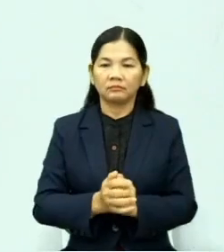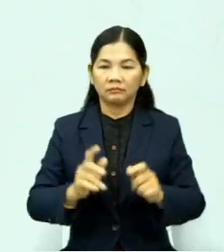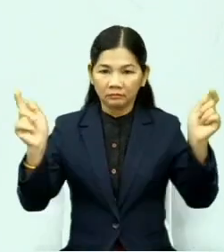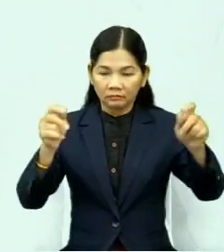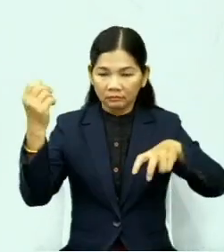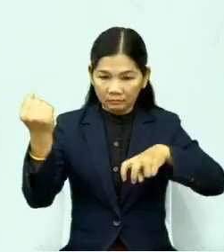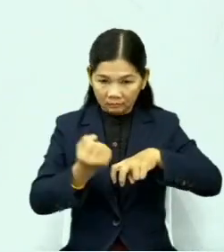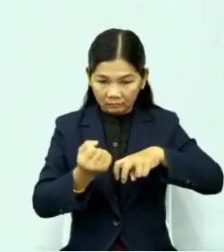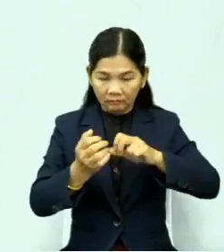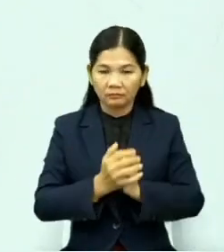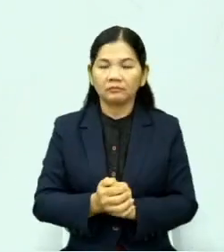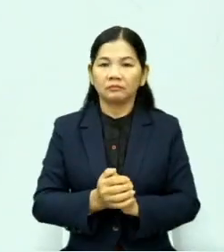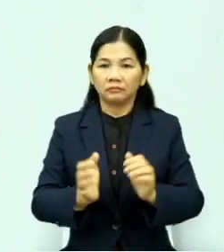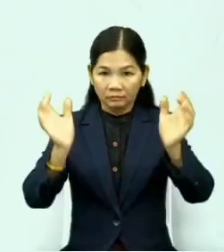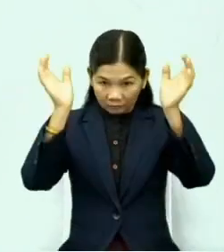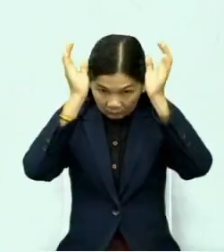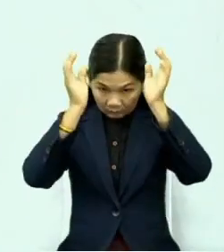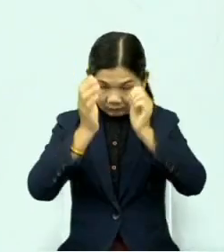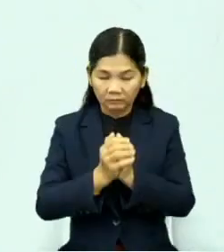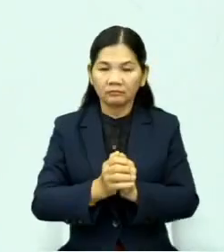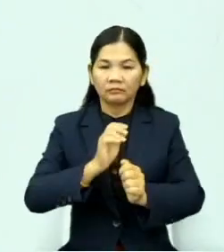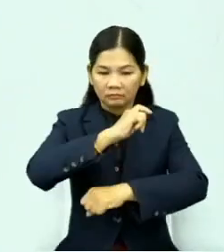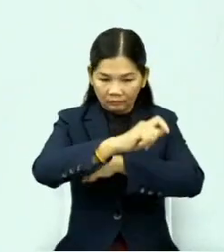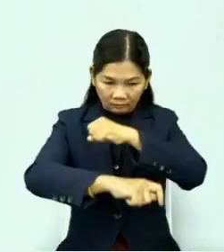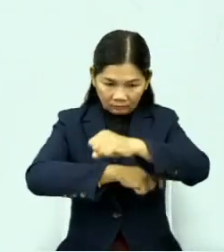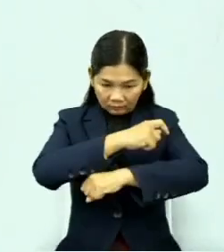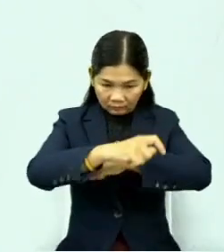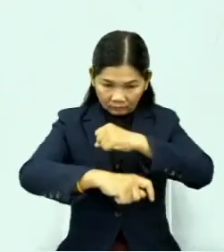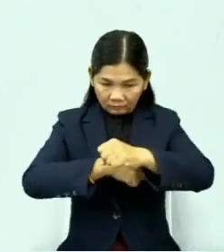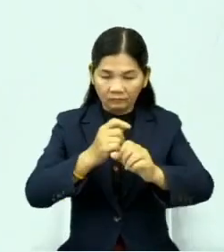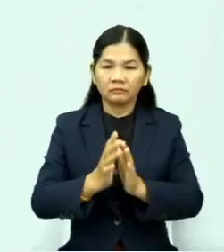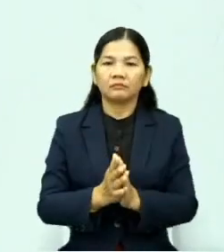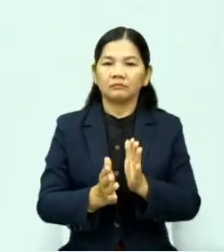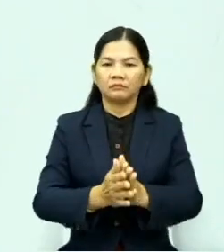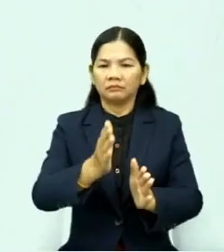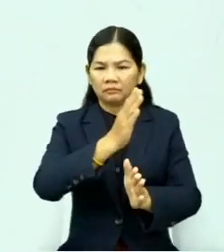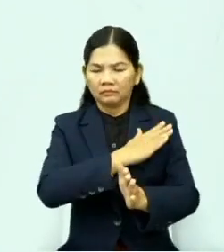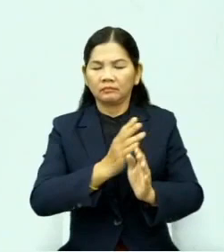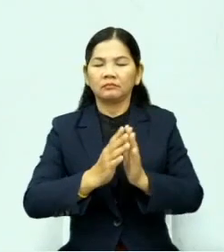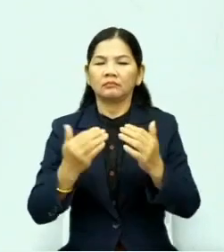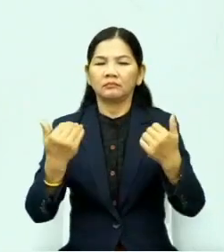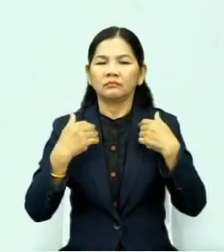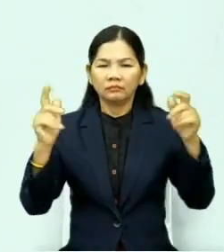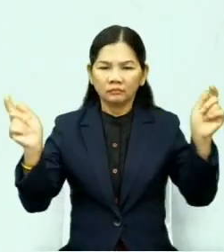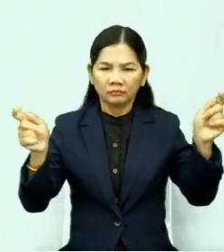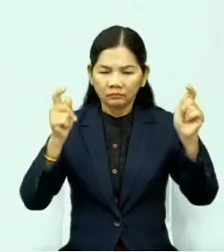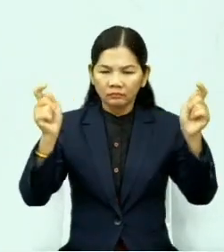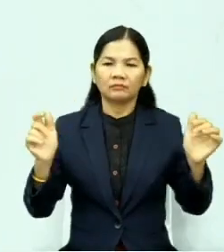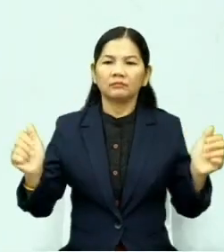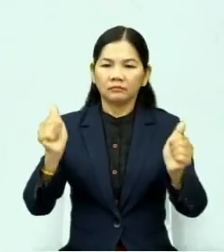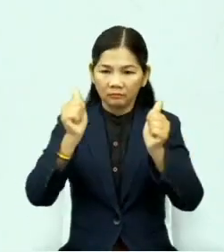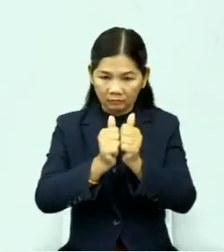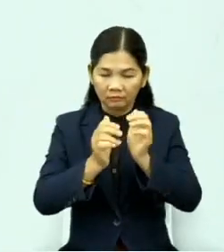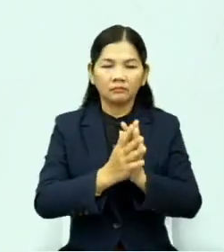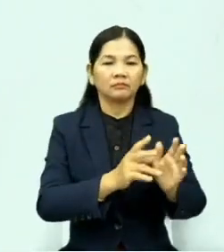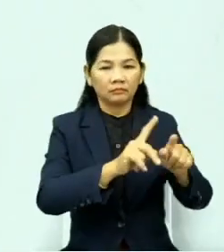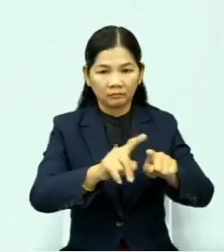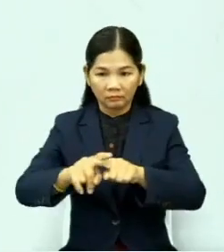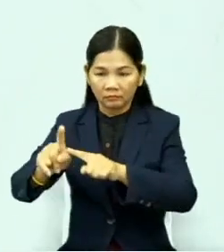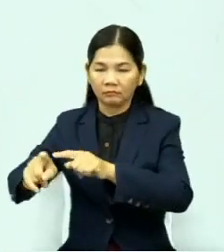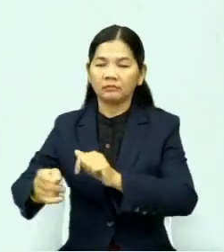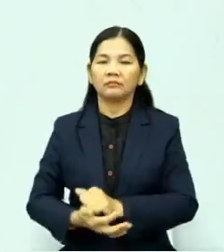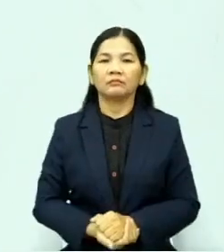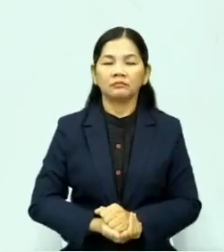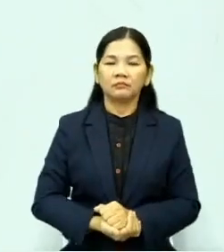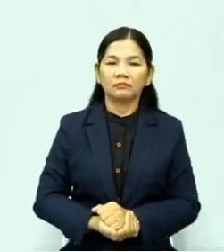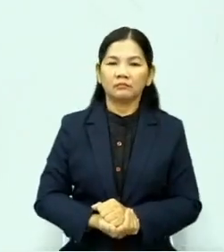chấu chấm bún cả thân bún chôm bún chả bún bún bún nĩa bún cá bị thịt bún cua cá nọc bị thịt xém xém tiết